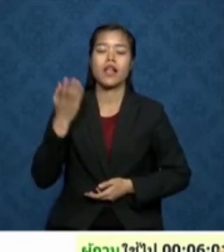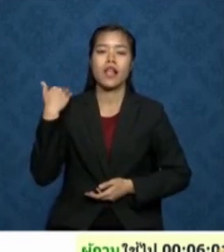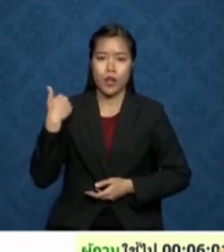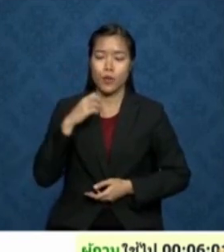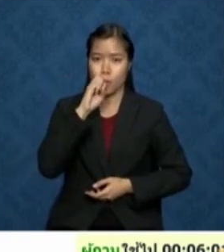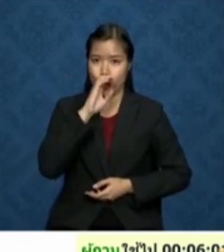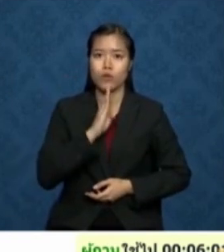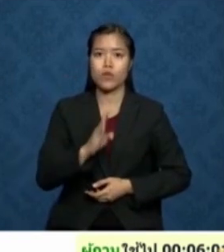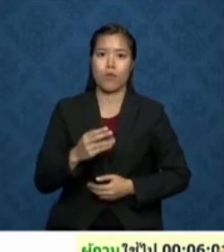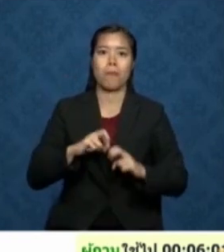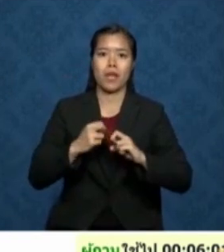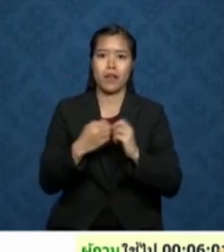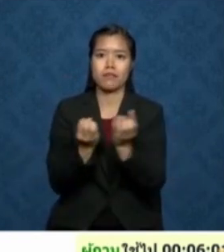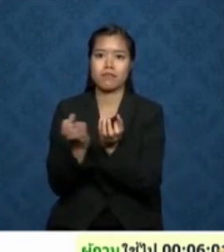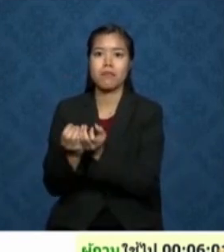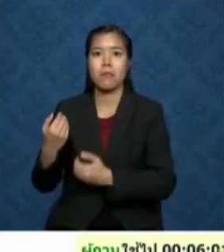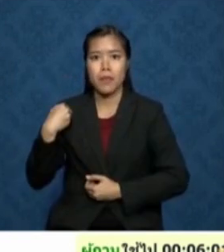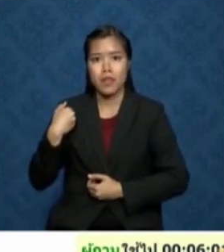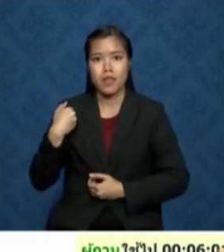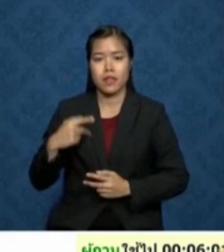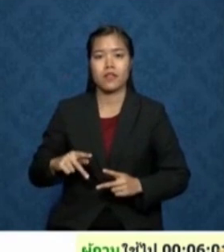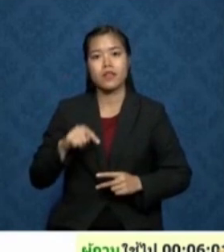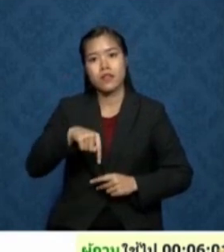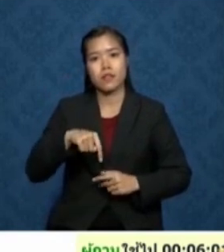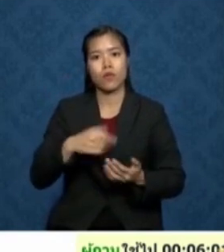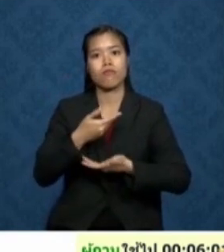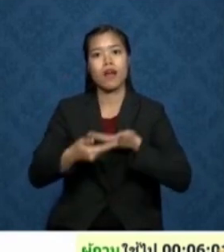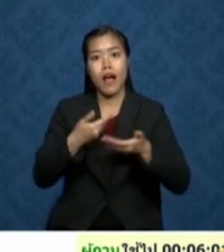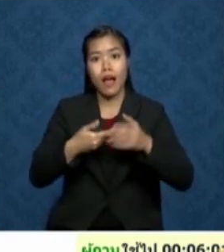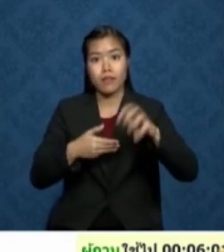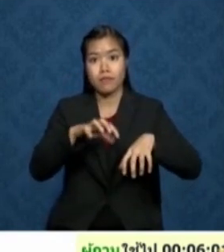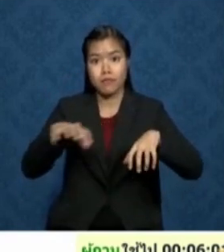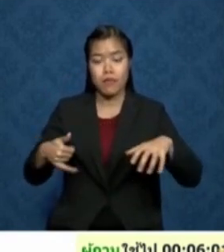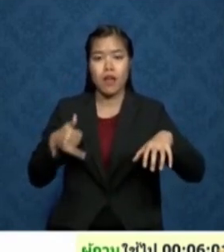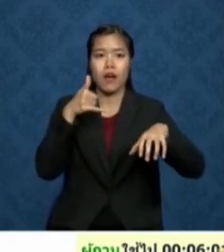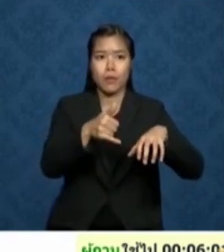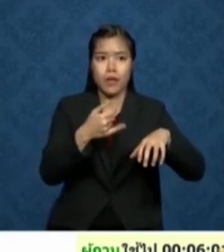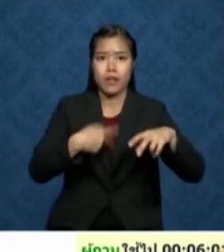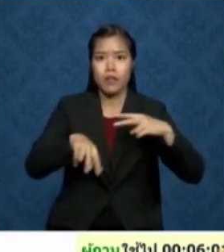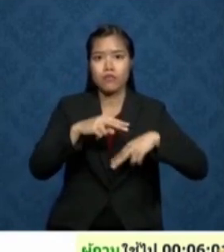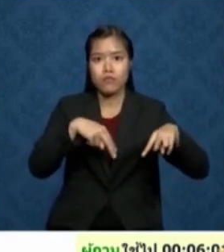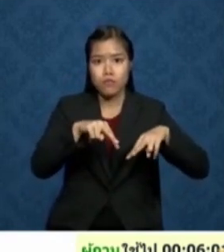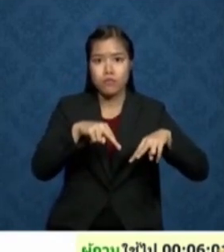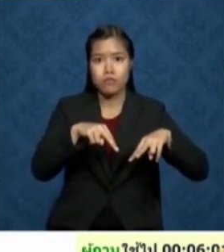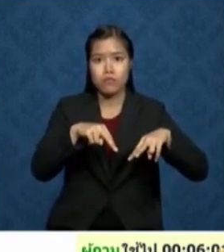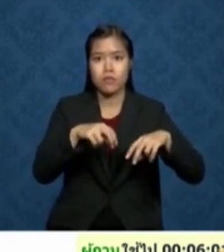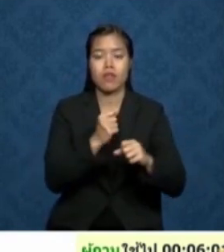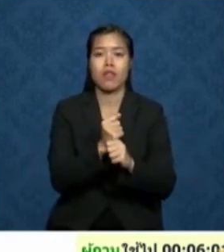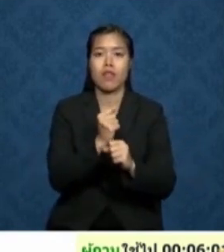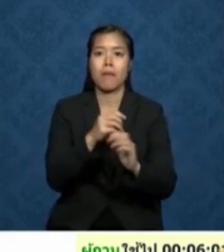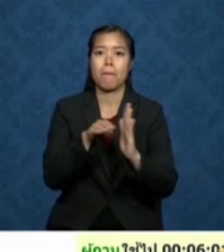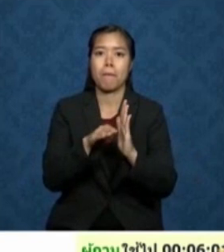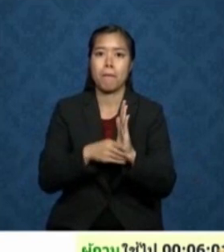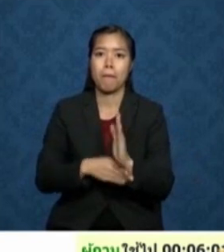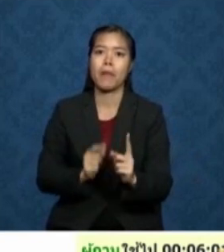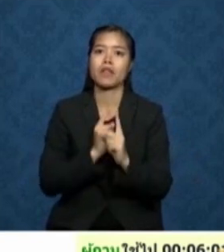ยมปัญหา อยเห็นกัน marching ที่ภาคะาน จัหวดในบางจุดบางพื้นที่ไม่สามารถกระทำนิดำเนินการเรื่เรา ต่ ๆท